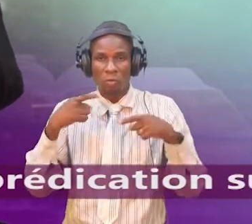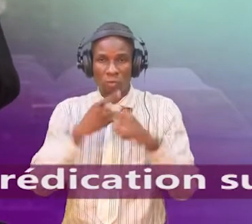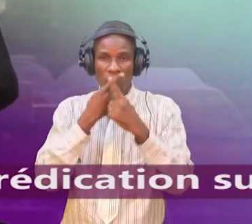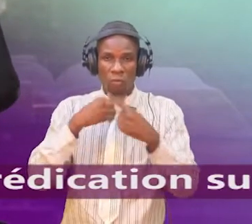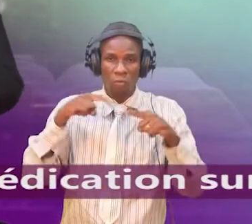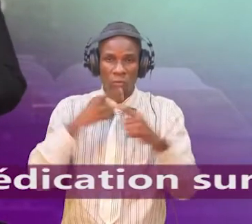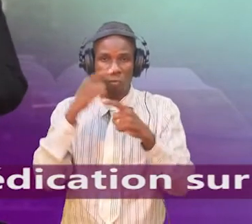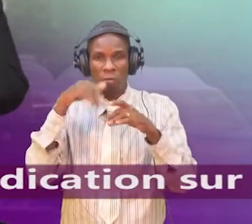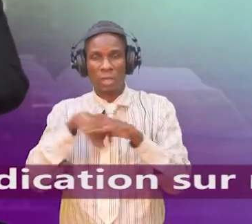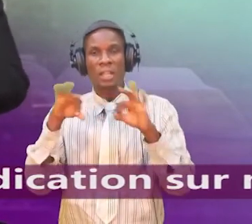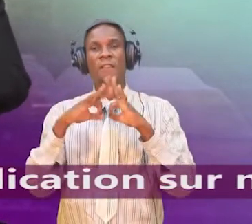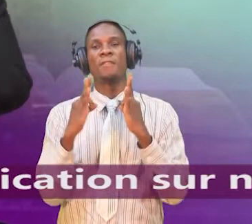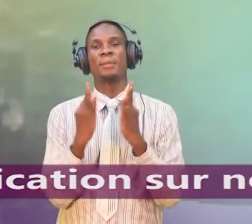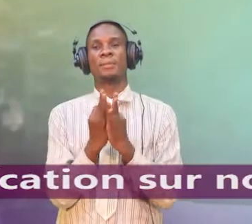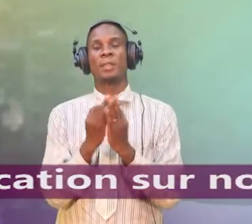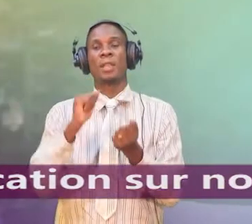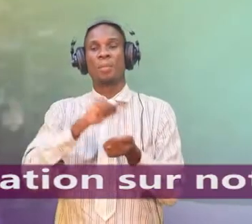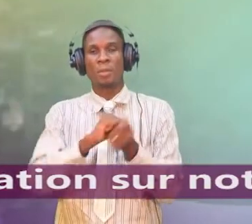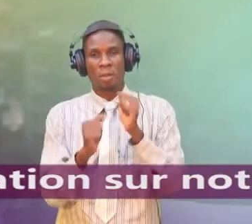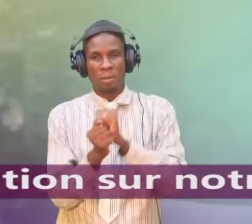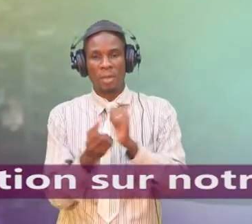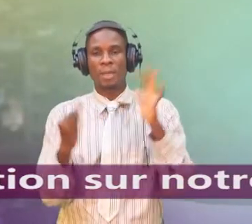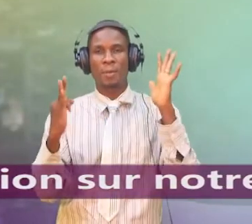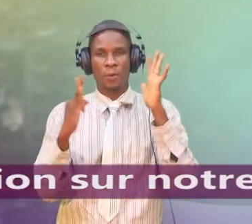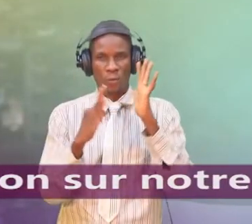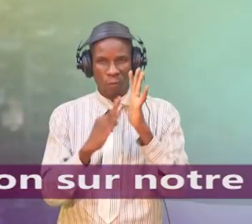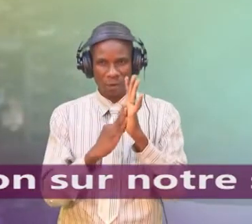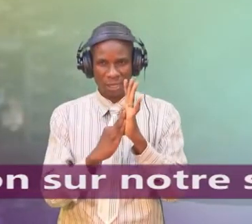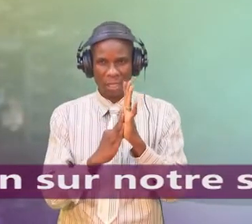kokabola makambo ya kosala elongolaka biso mpenza bakanda mpe makambo